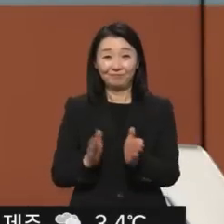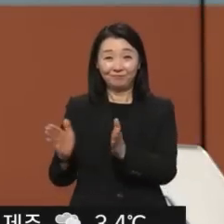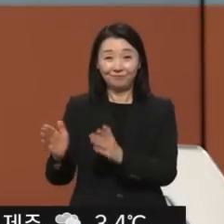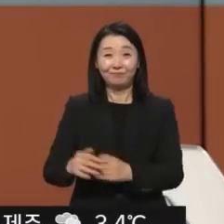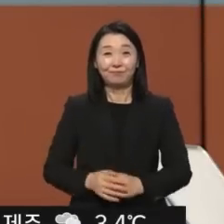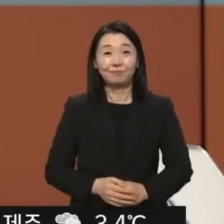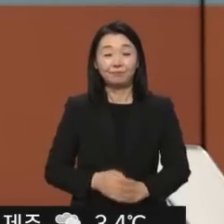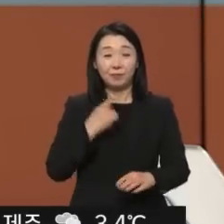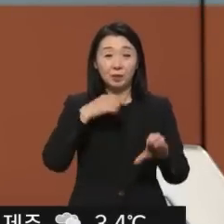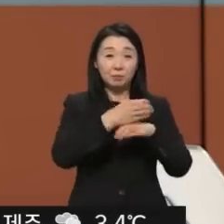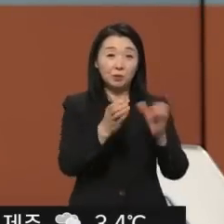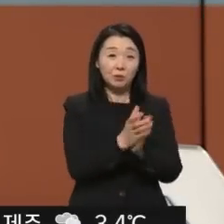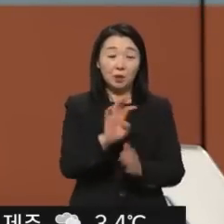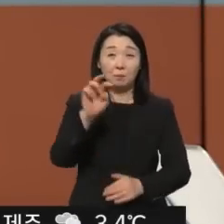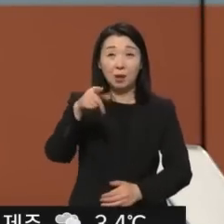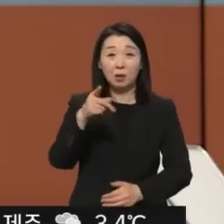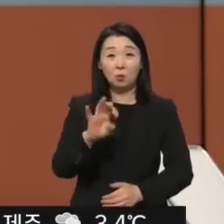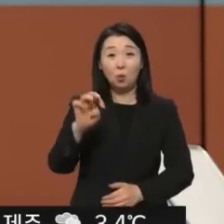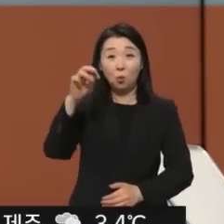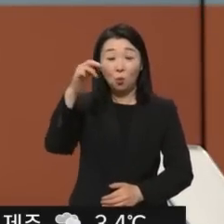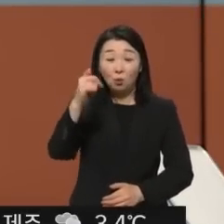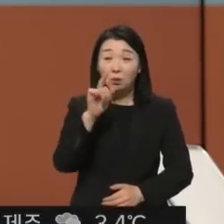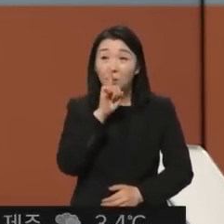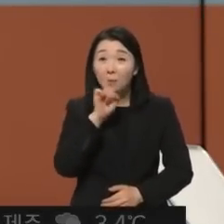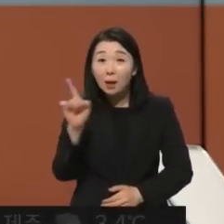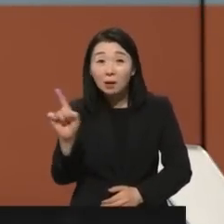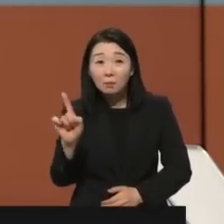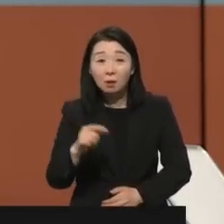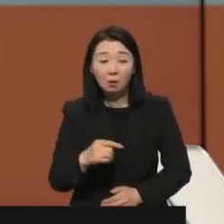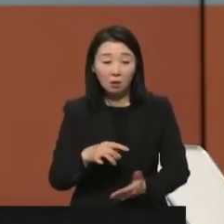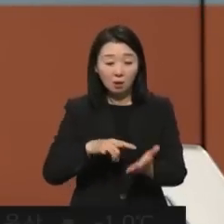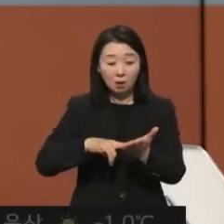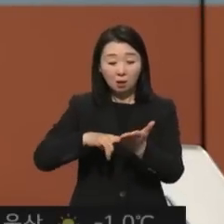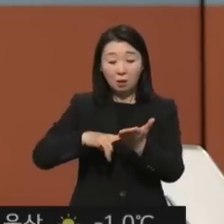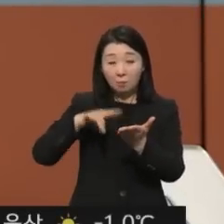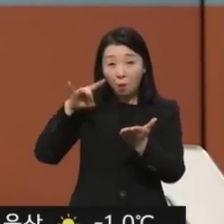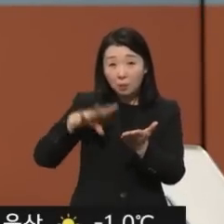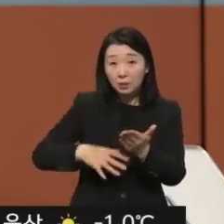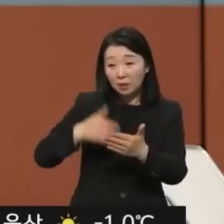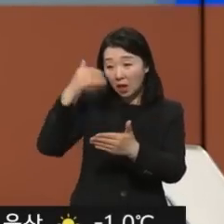좋습니다. 민주당 박홍근 원내대표의 말을 들어보면 법인세 인하를 절대 양보할 수